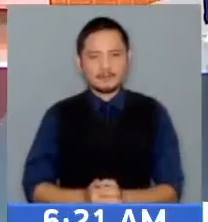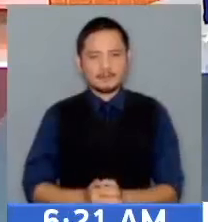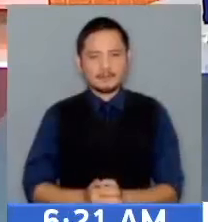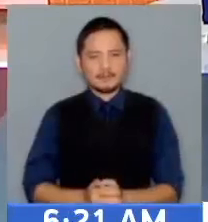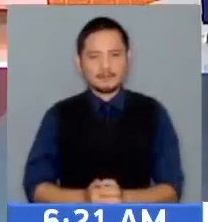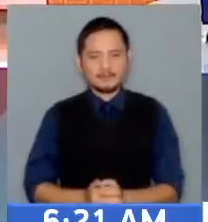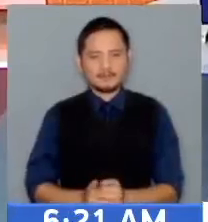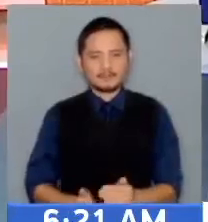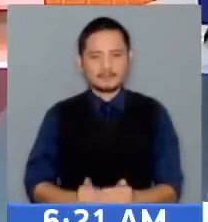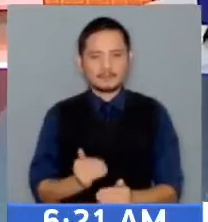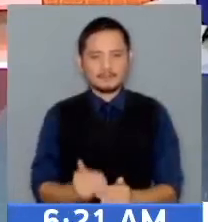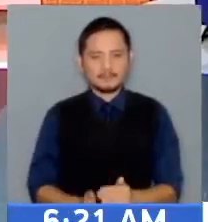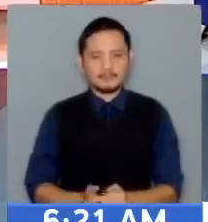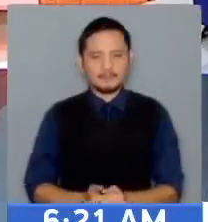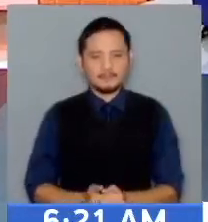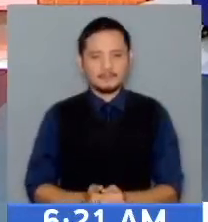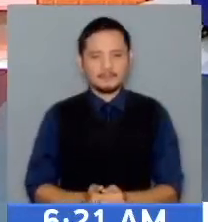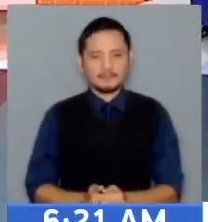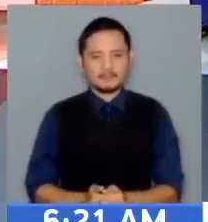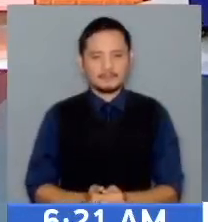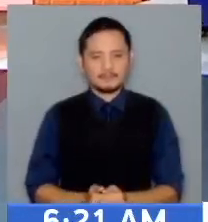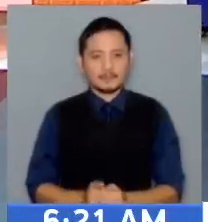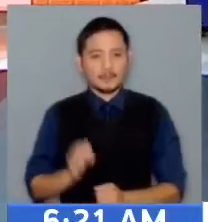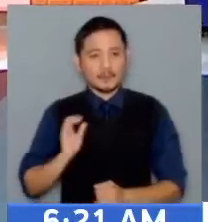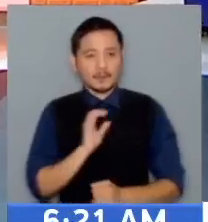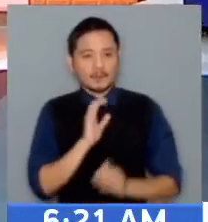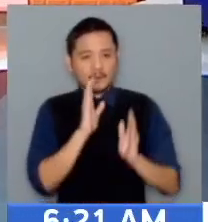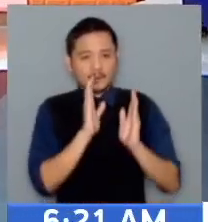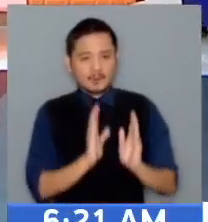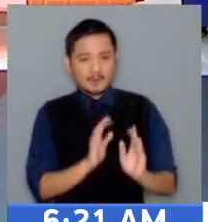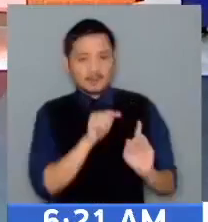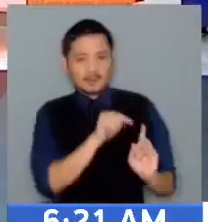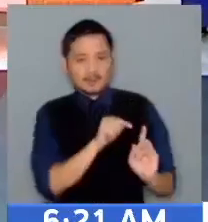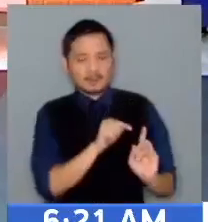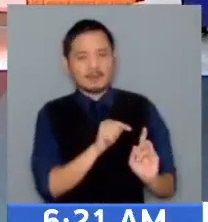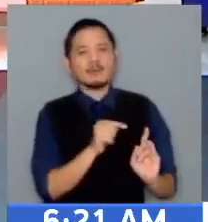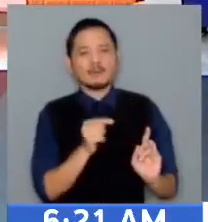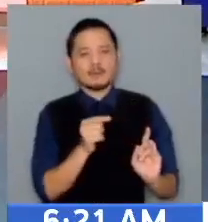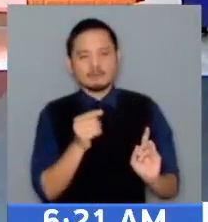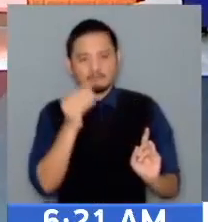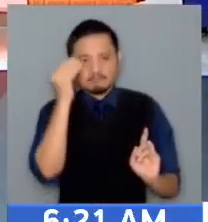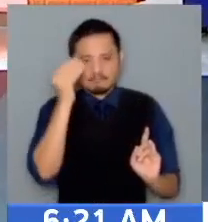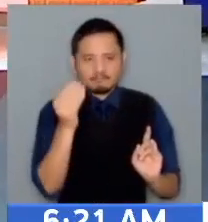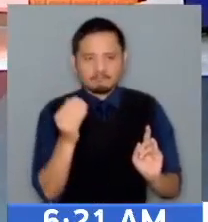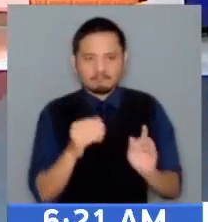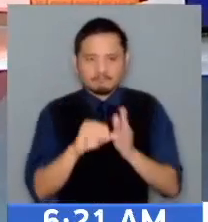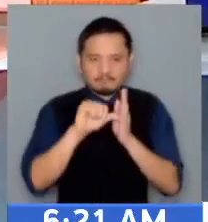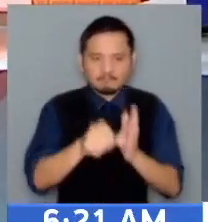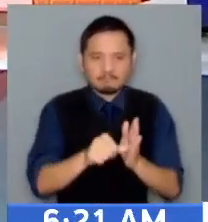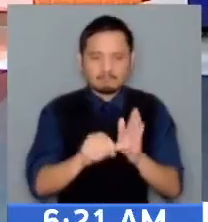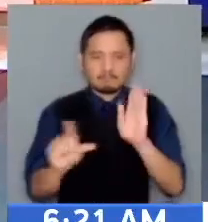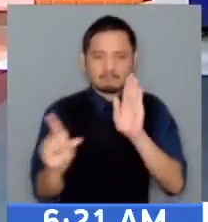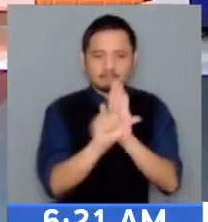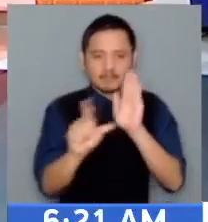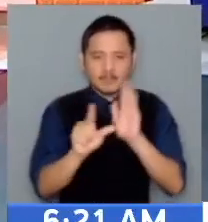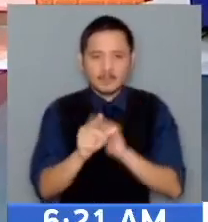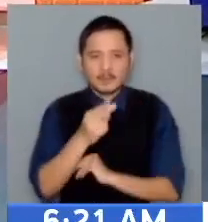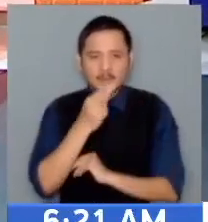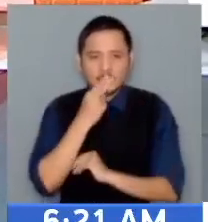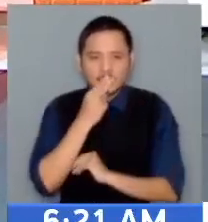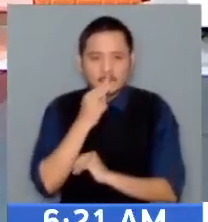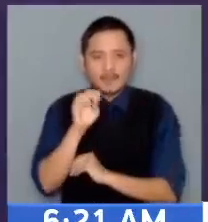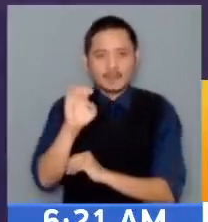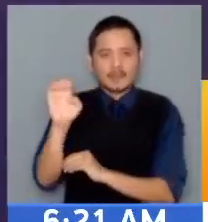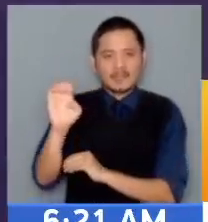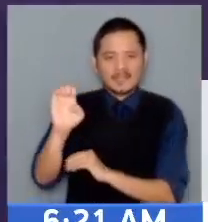Gustong ipagbawal na isang kongresista ang pagbebenta ng sigarilyo, vape at e-cigarette sa anumang online selling platform. Ayon